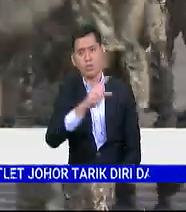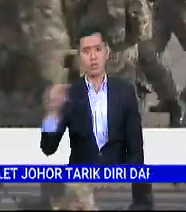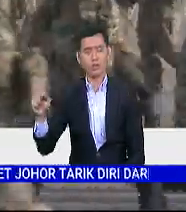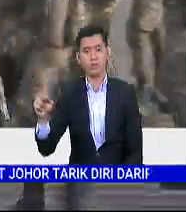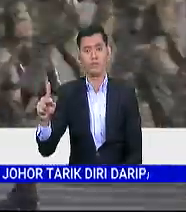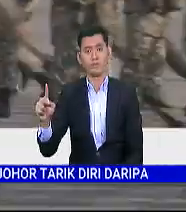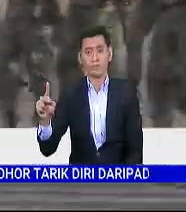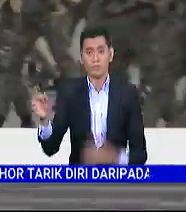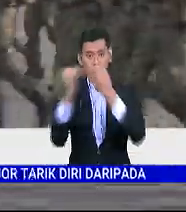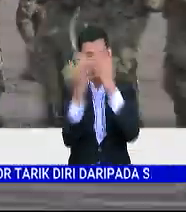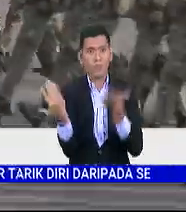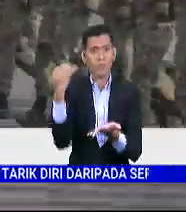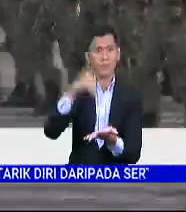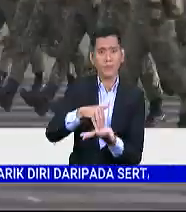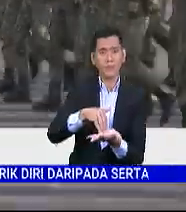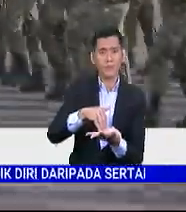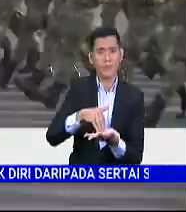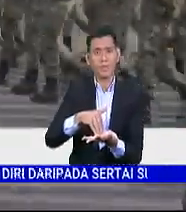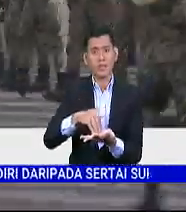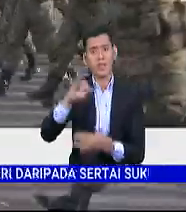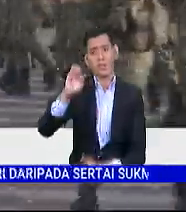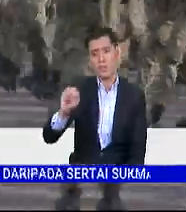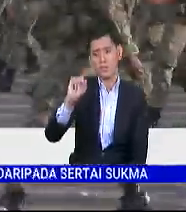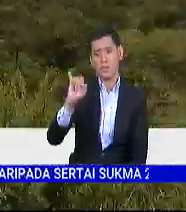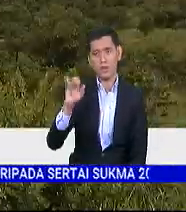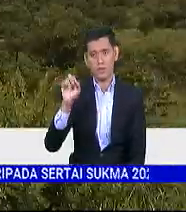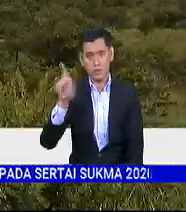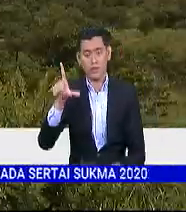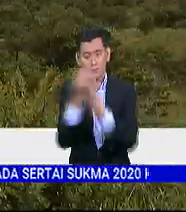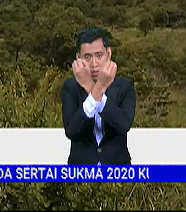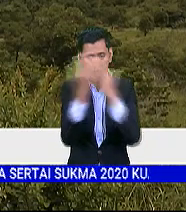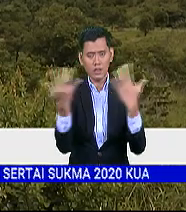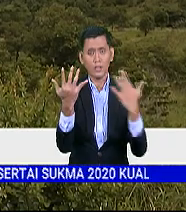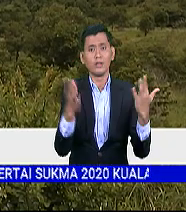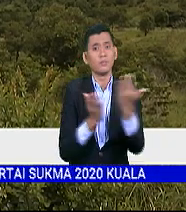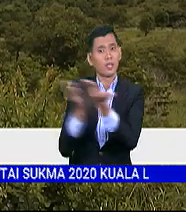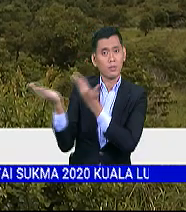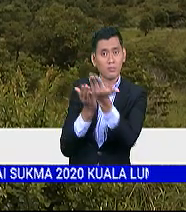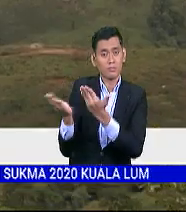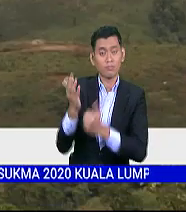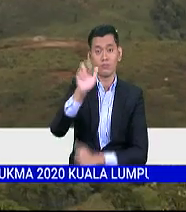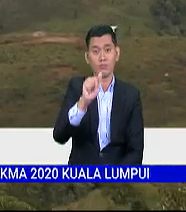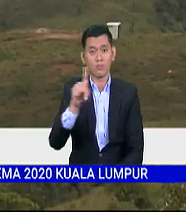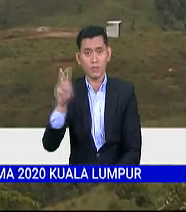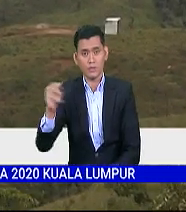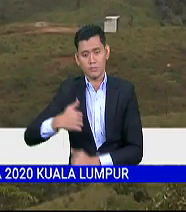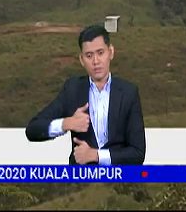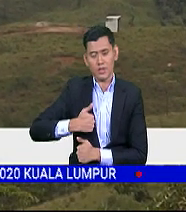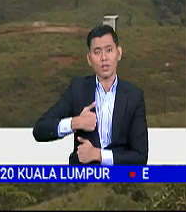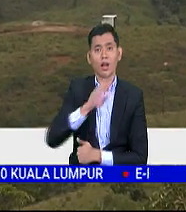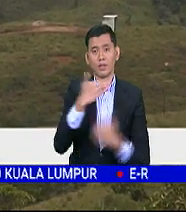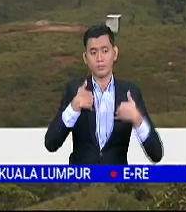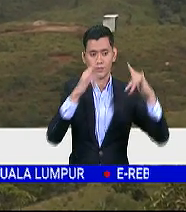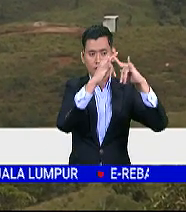Dalam perkembangan berkaitan, Brigadier General Saiful Bahari memaklumkan fasiliti Angkatan Tentera Malaysia ATM antaranya di